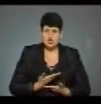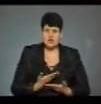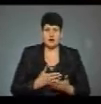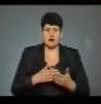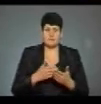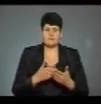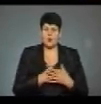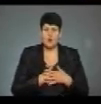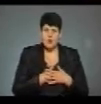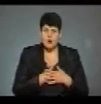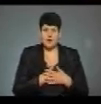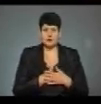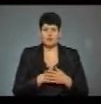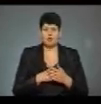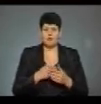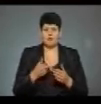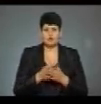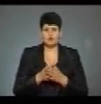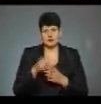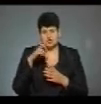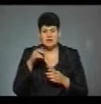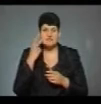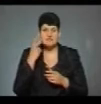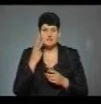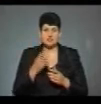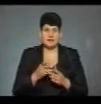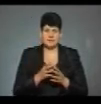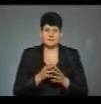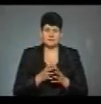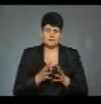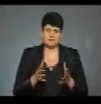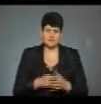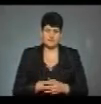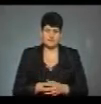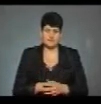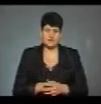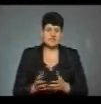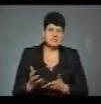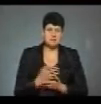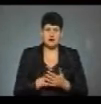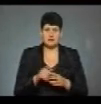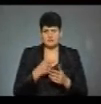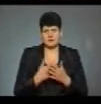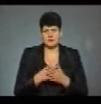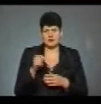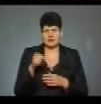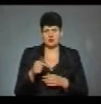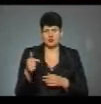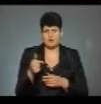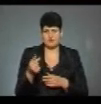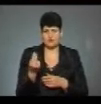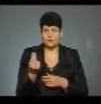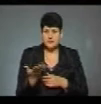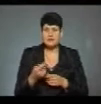і любов до батьківщини завжди сильніша. За словами режисерки Віри Грабчук, зібрали близько 1000 гривень. Ці